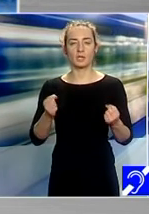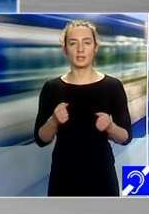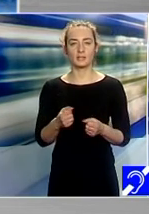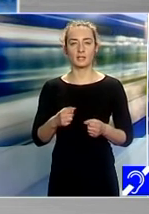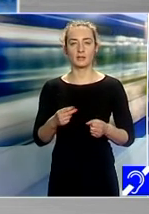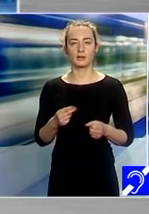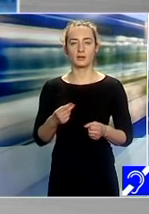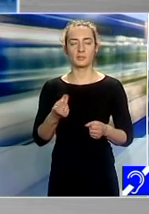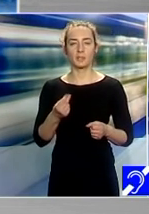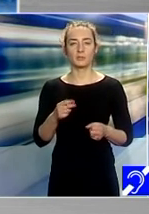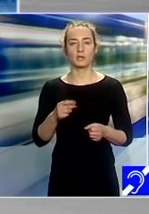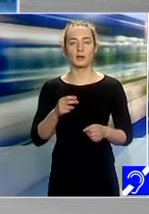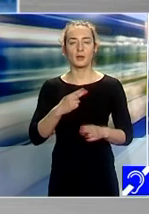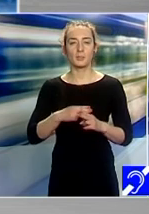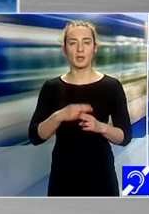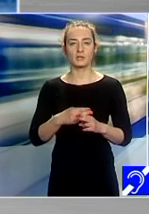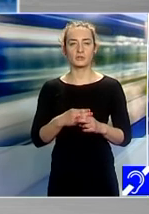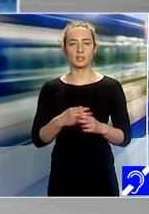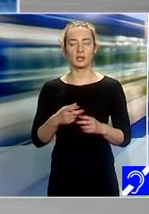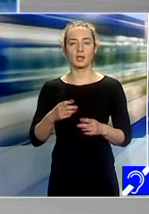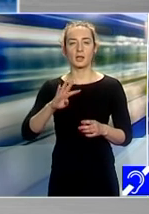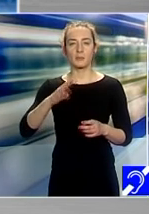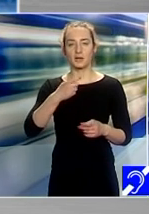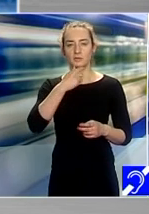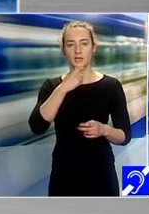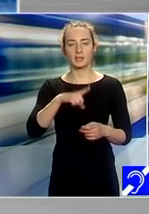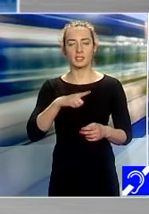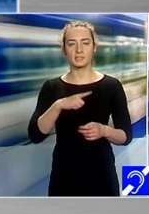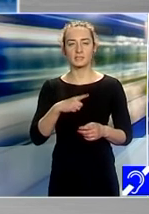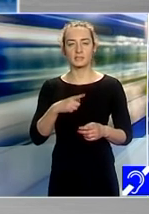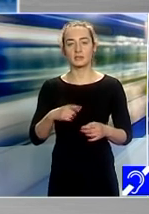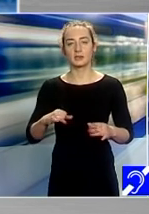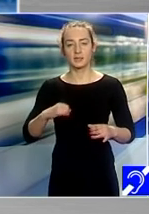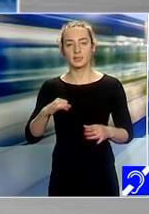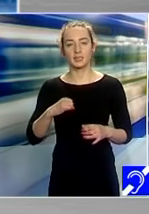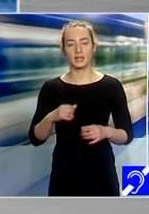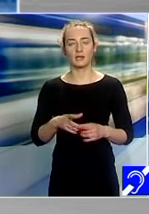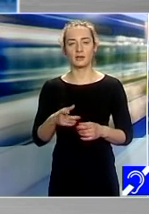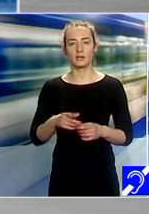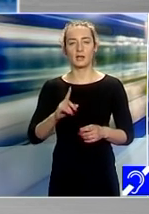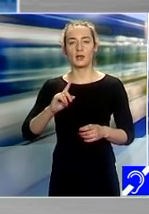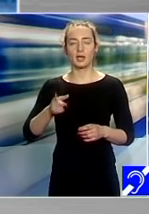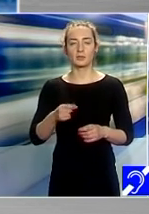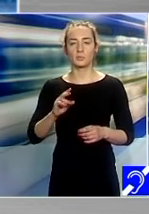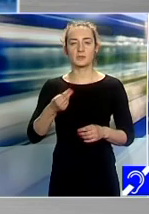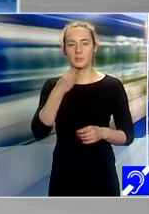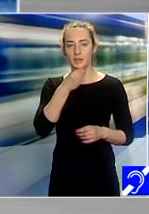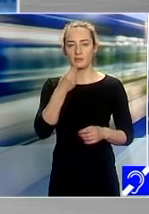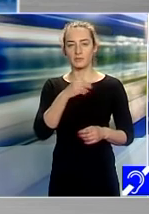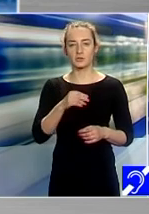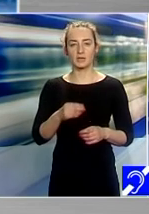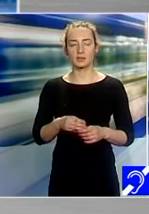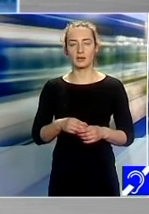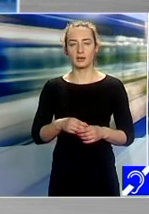că pacientele la 40 de ani sunt încă în floarea vârstei, nu știu cum să spun, ar putea beneficia foarte bine